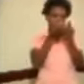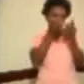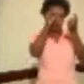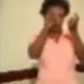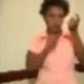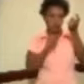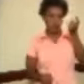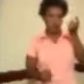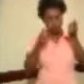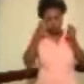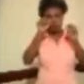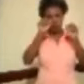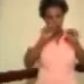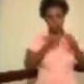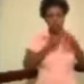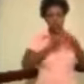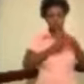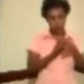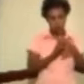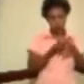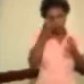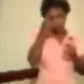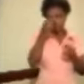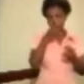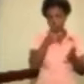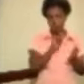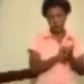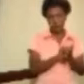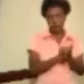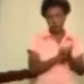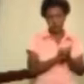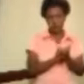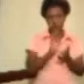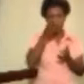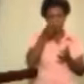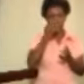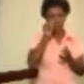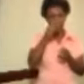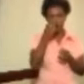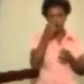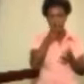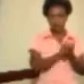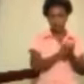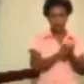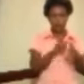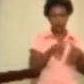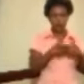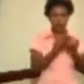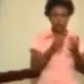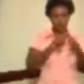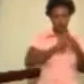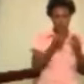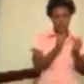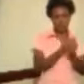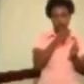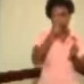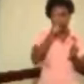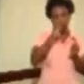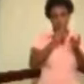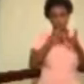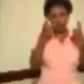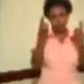là pour nous envisager, pour nous élaborer les pôles de développement. C'était juste un complément à la question, à mon intervention. Monsieur Martelly,